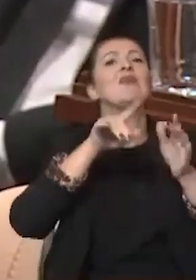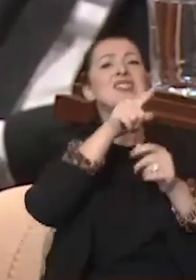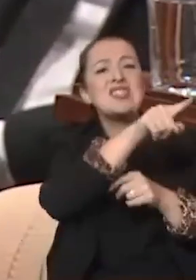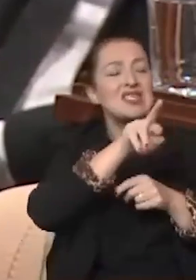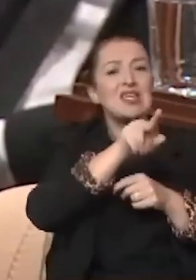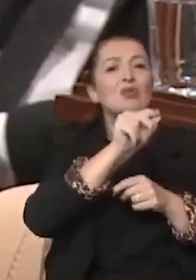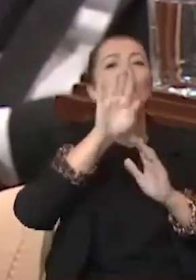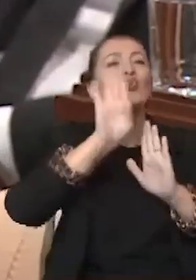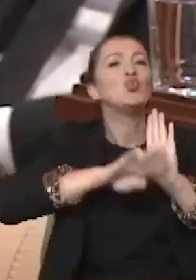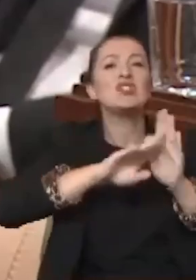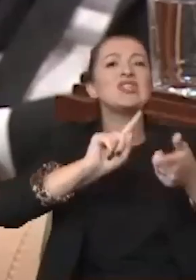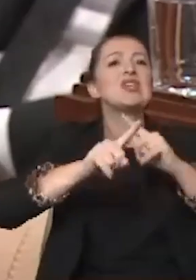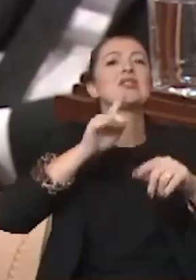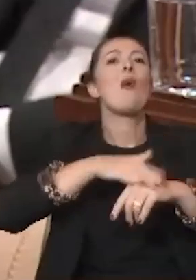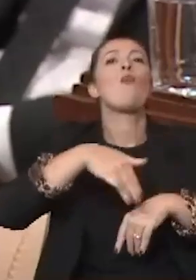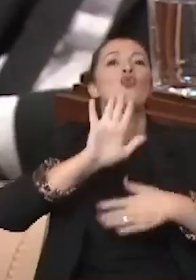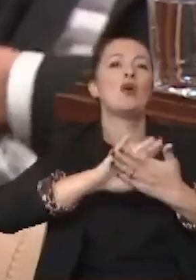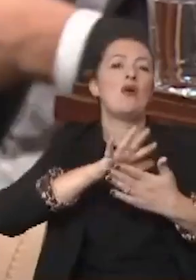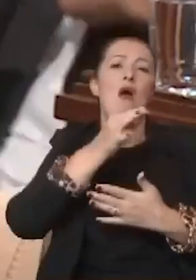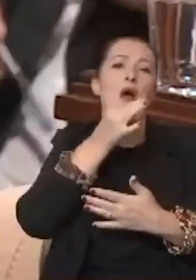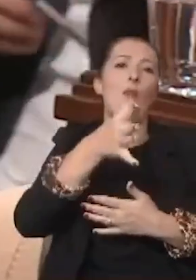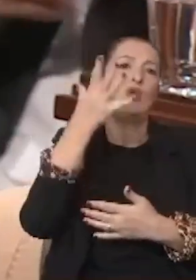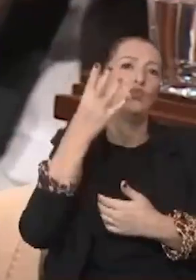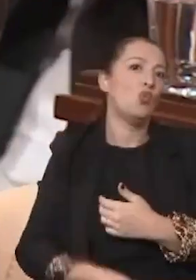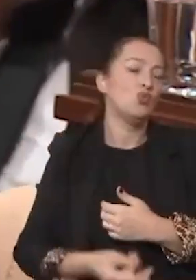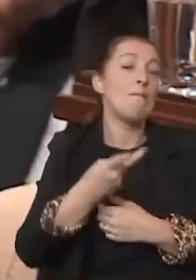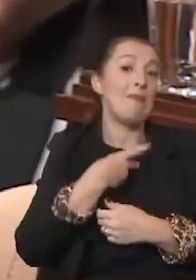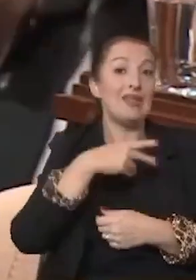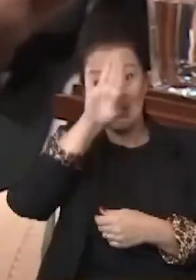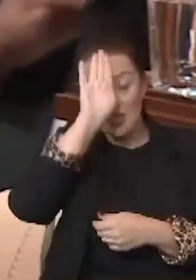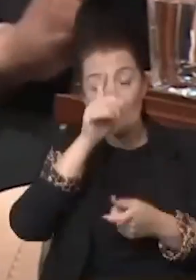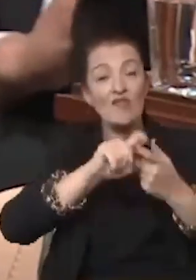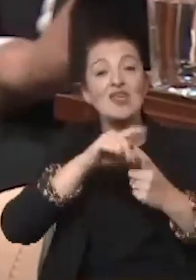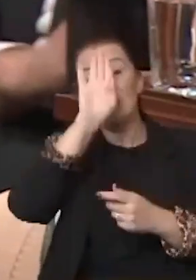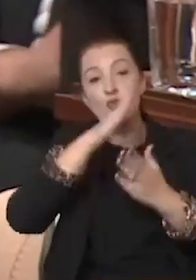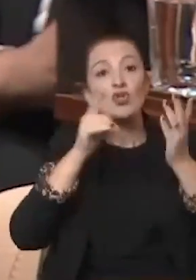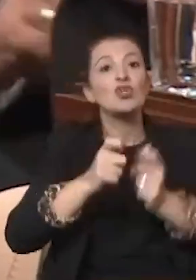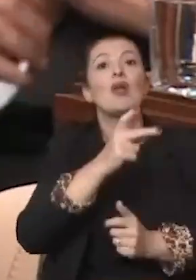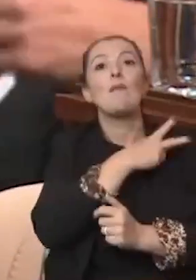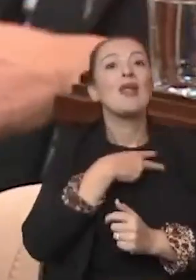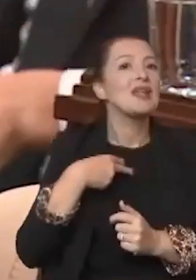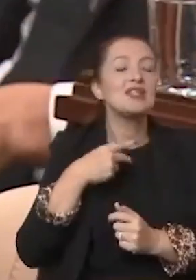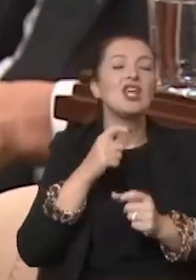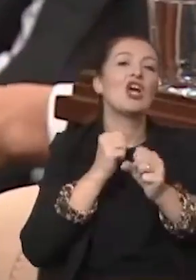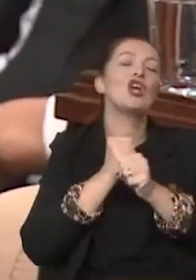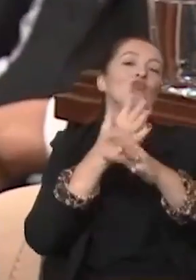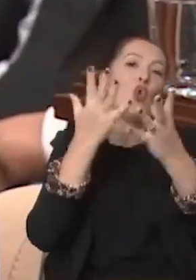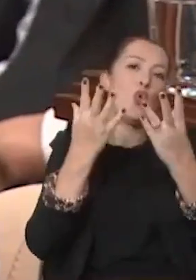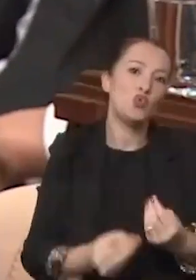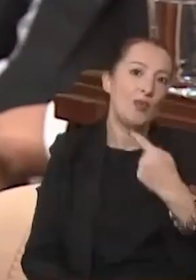arkadaşlar. Haberiniz olsun. Ben İstanbul'a ve İstanbul Büyükşehir Belediyesi'ne geçmiş olsun